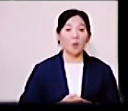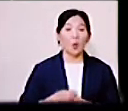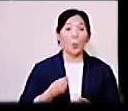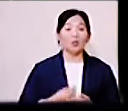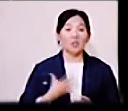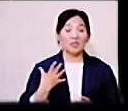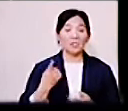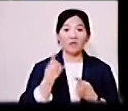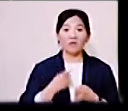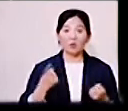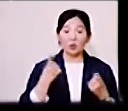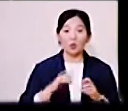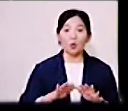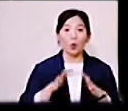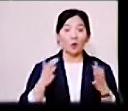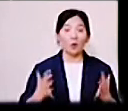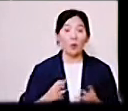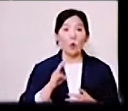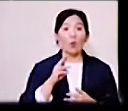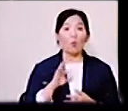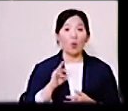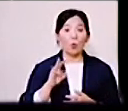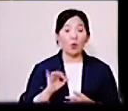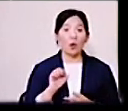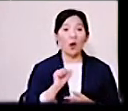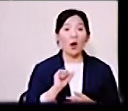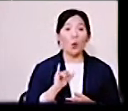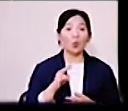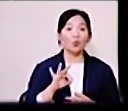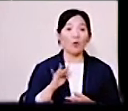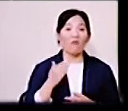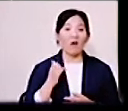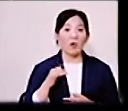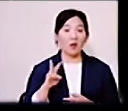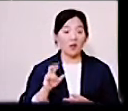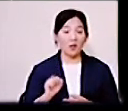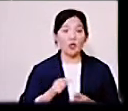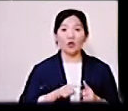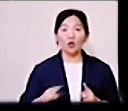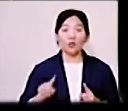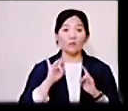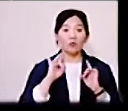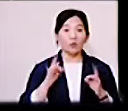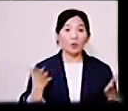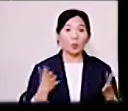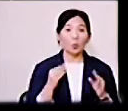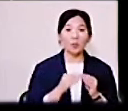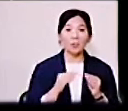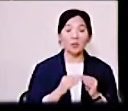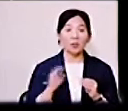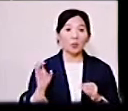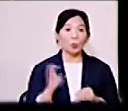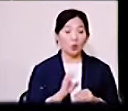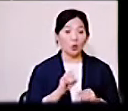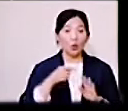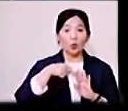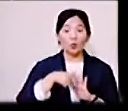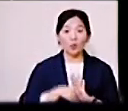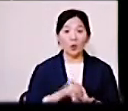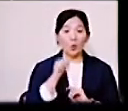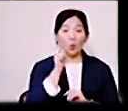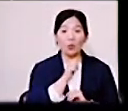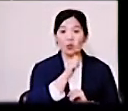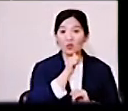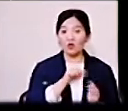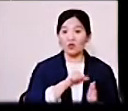Оцените информационный объем моноаудиофайла, длительностью звучания которого 10 секунд, глубина